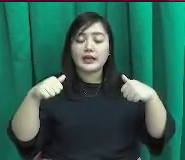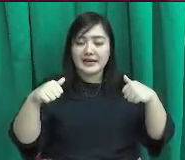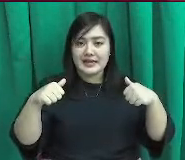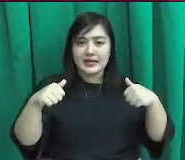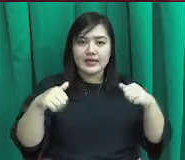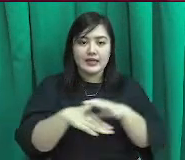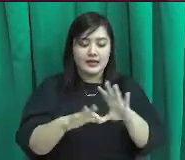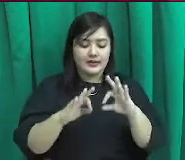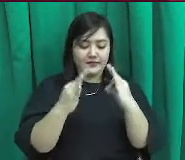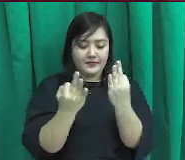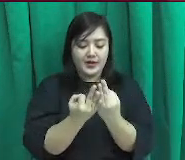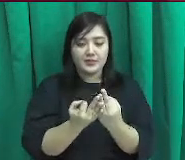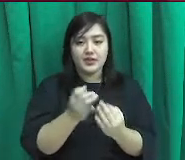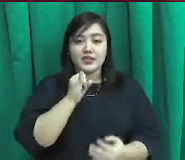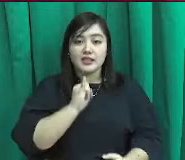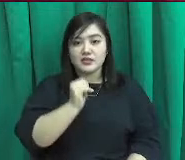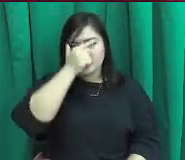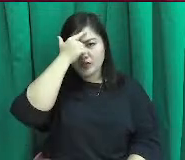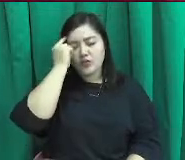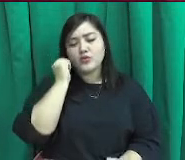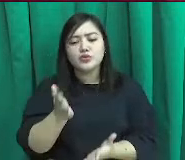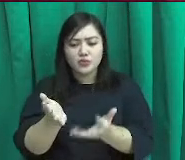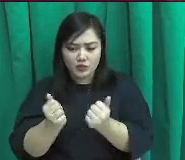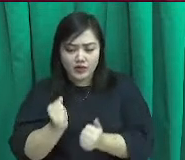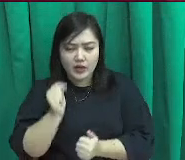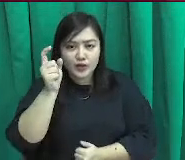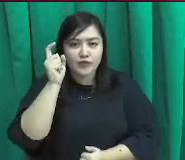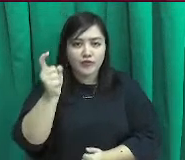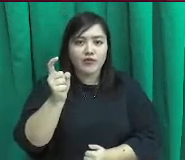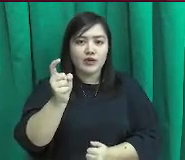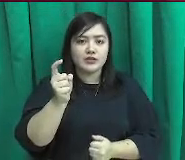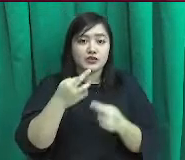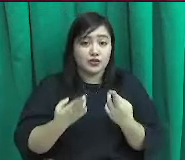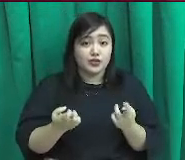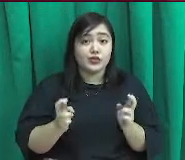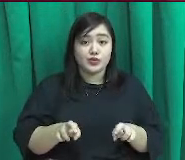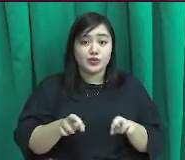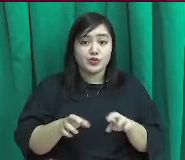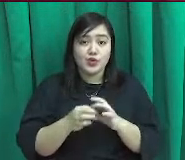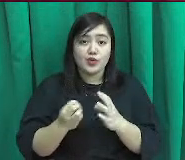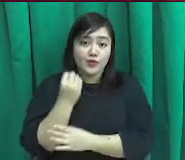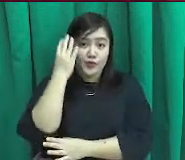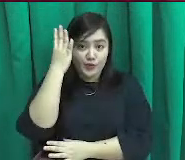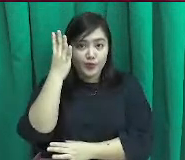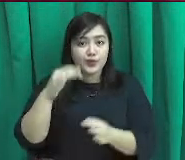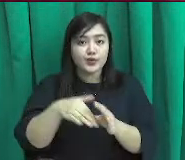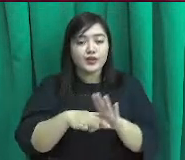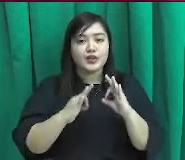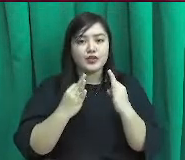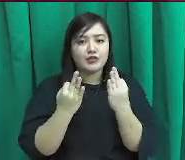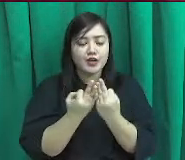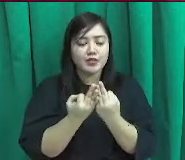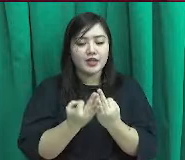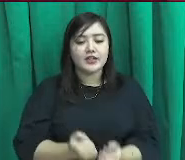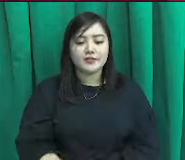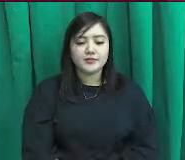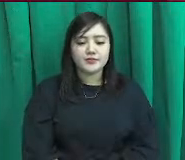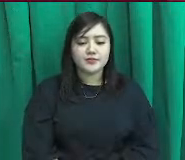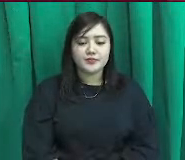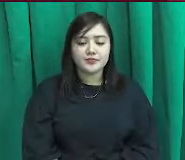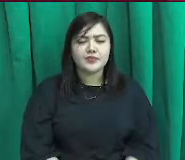ng inyong pamilya. At sa iyong nakikita, sir, ano po, dahil sa nakita nyo po